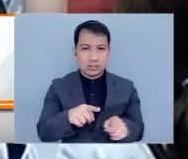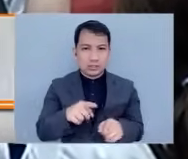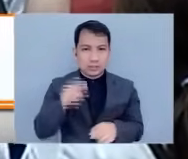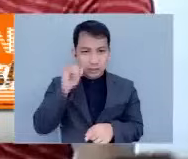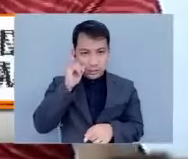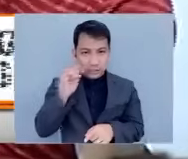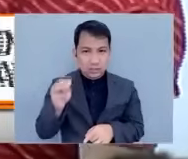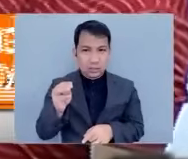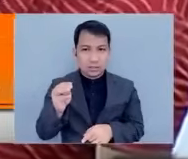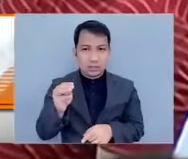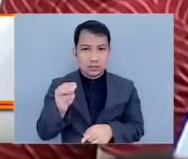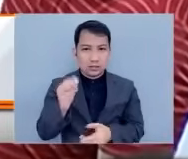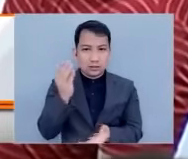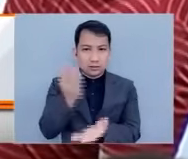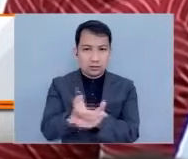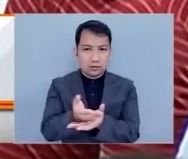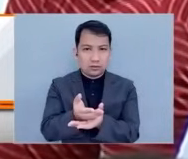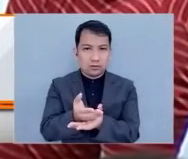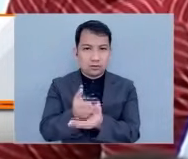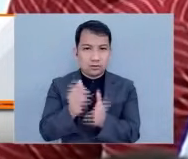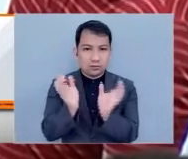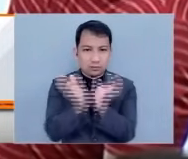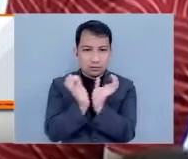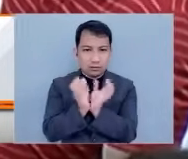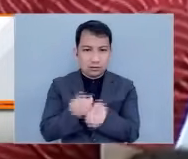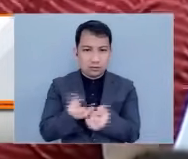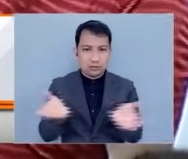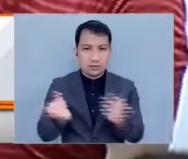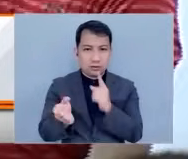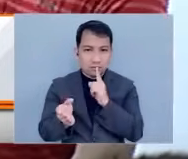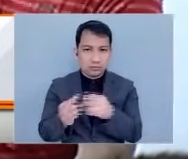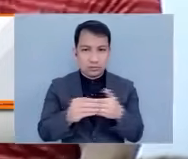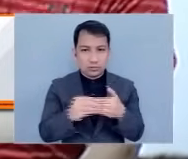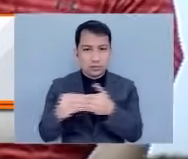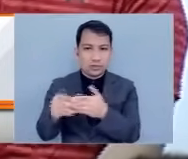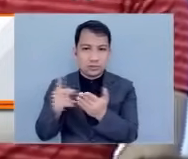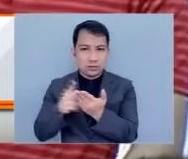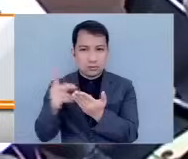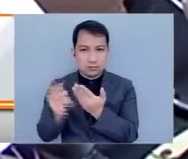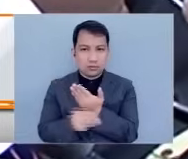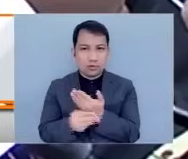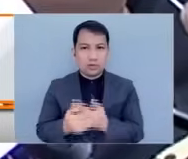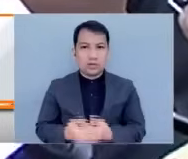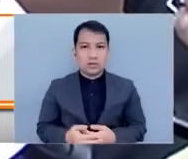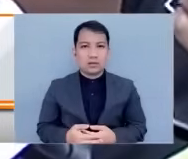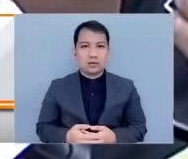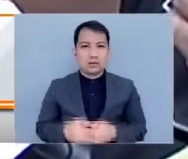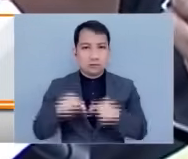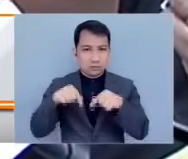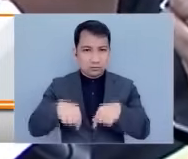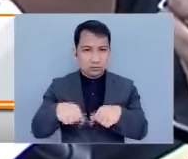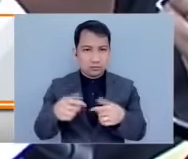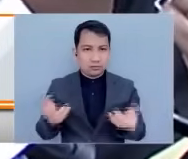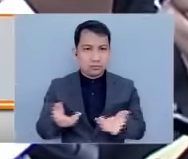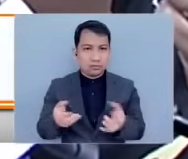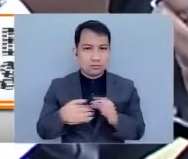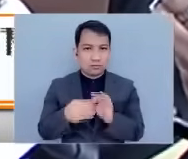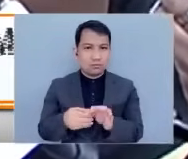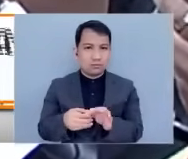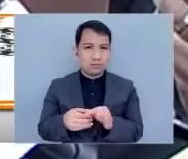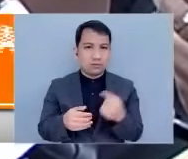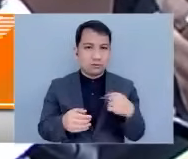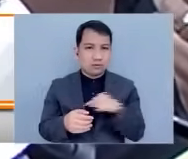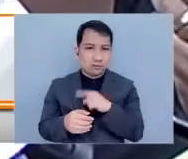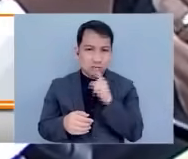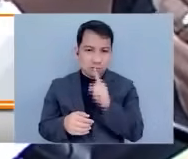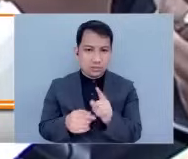lang siya. DSWD naman daw ang tunay na nangunguna sa programa. Nandito lang ako, pero ang totoo, nang